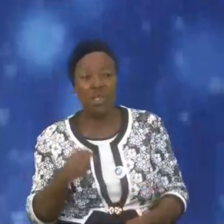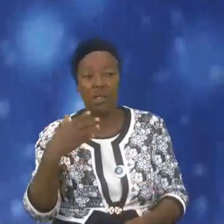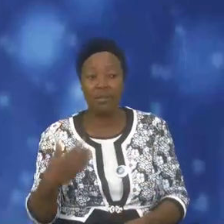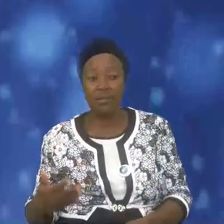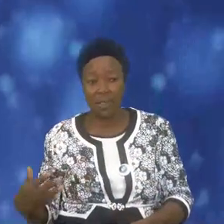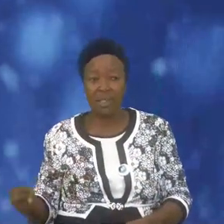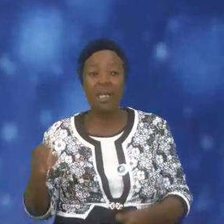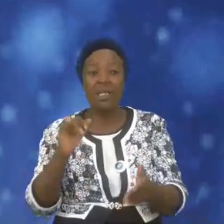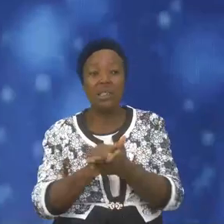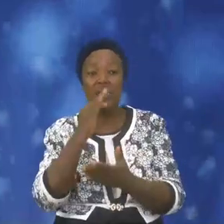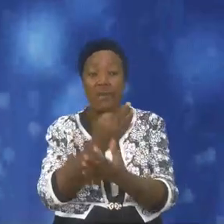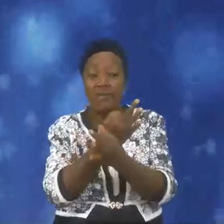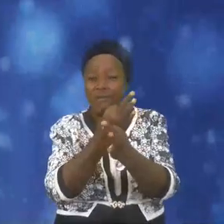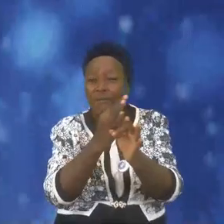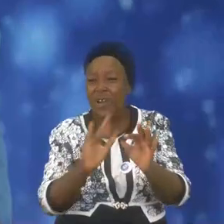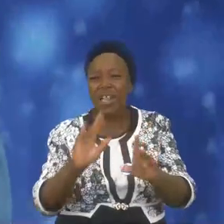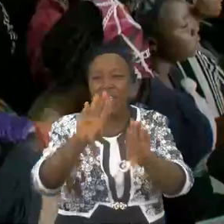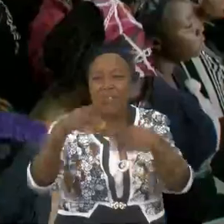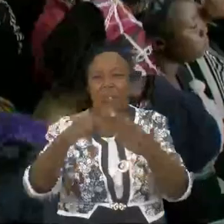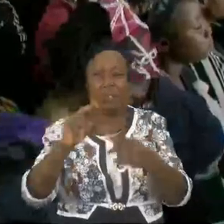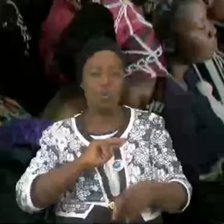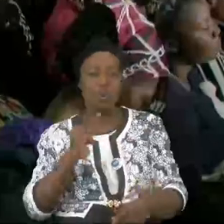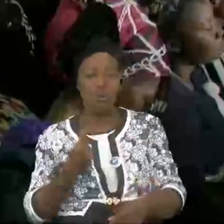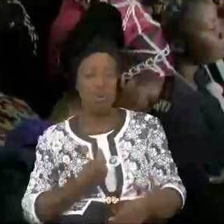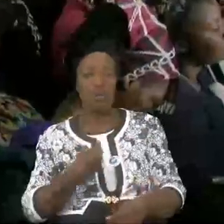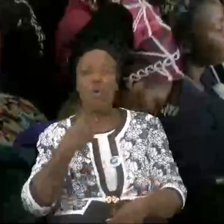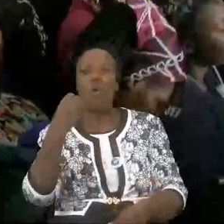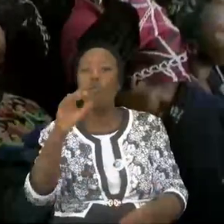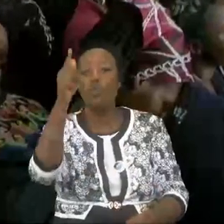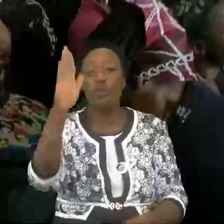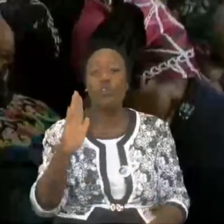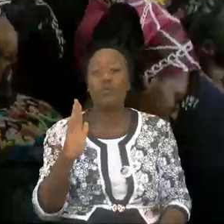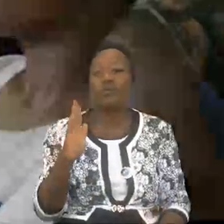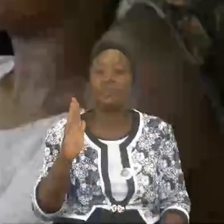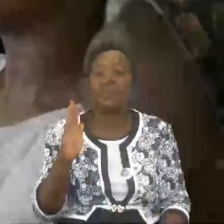afin que nous connaissions les choses que Dieu nous a données par sa